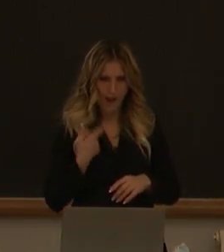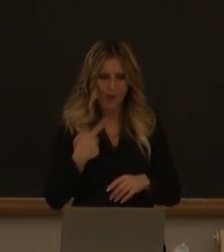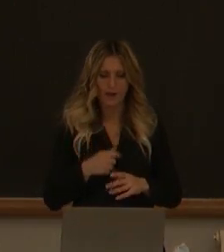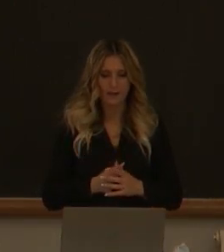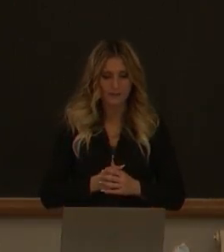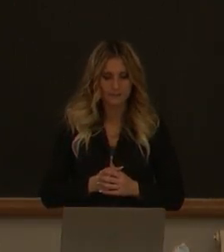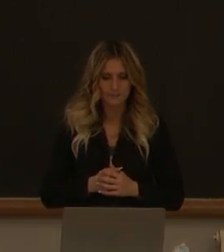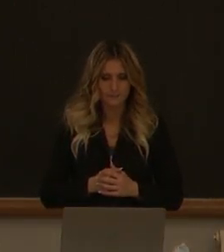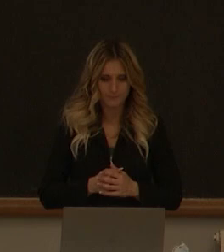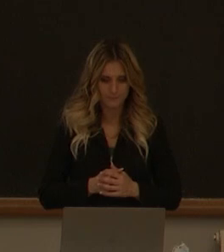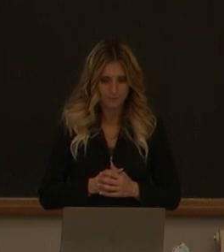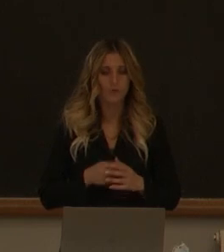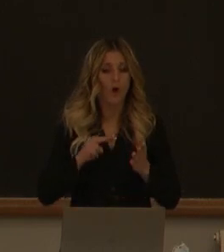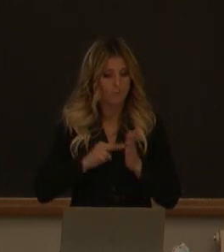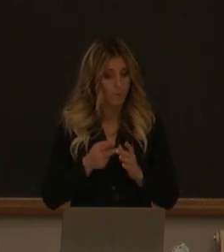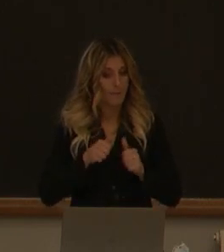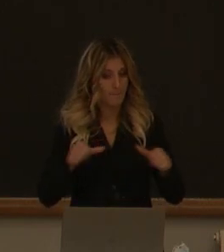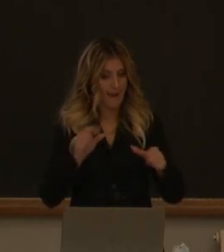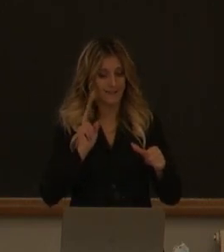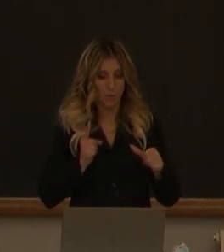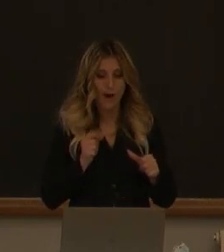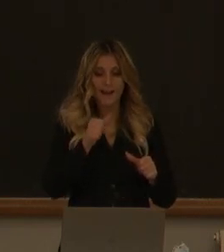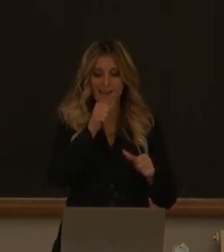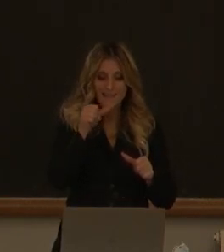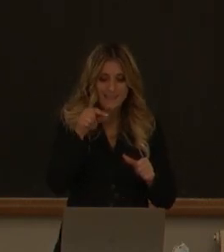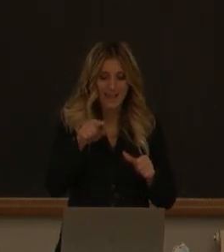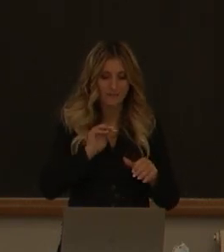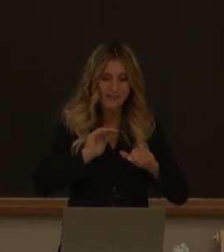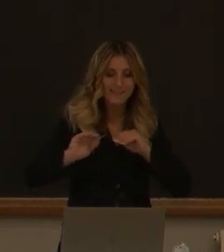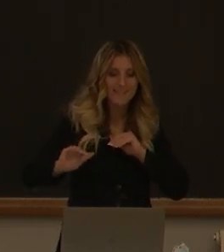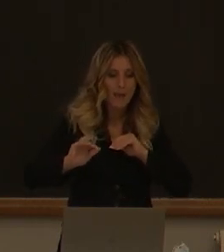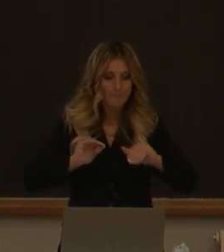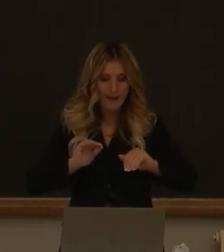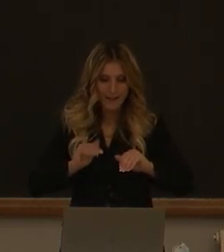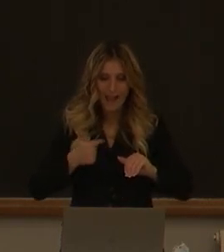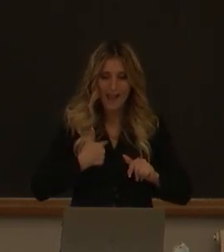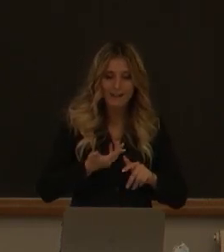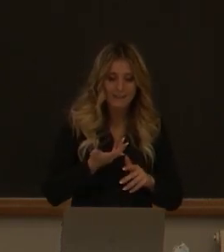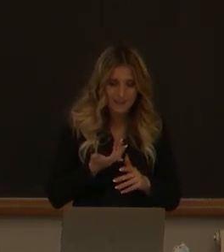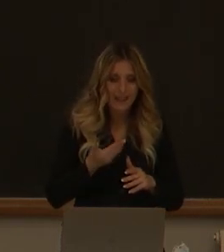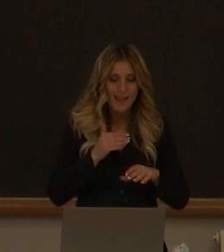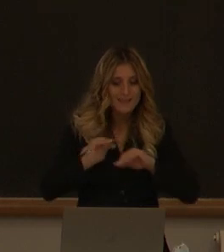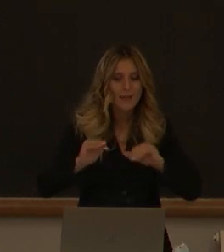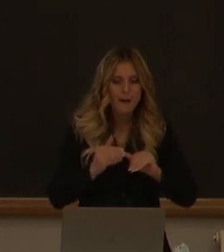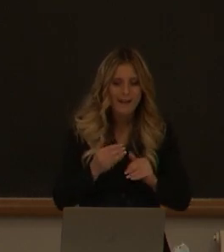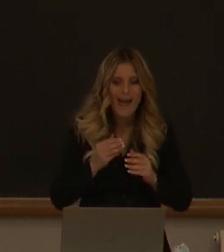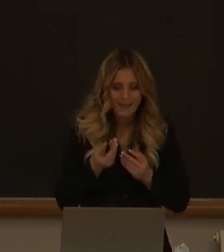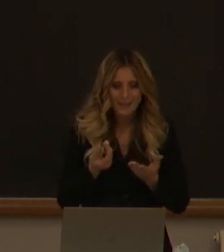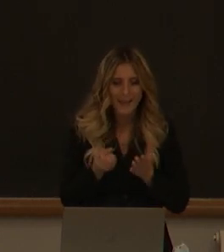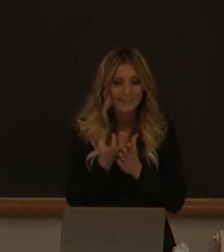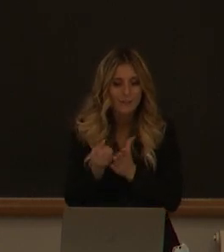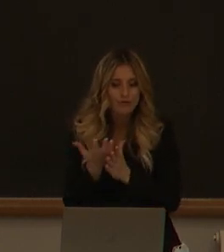visione? Il salto di visione sta nel separare diciamo, la crescita economica dall'uso delle risorse e nell'avere l'obiettivo